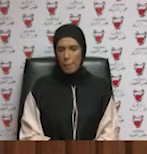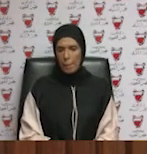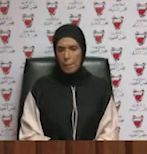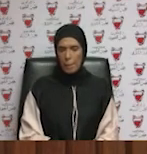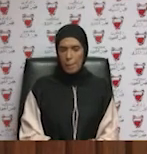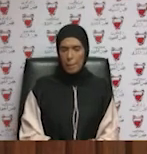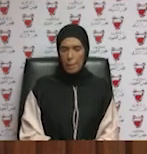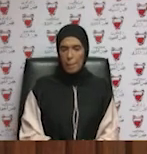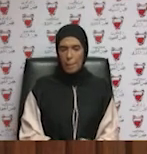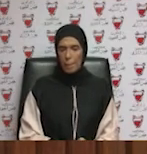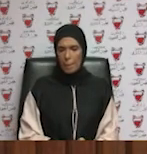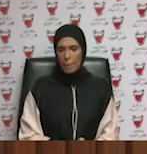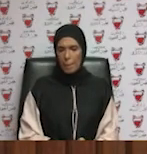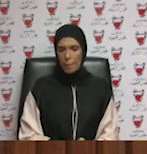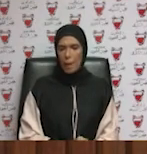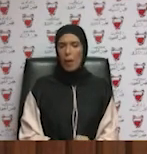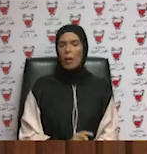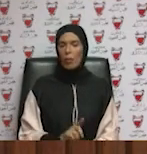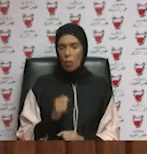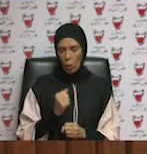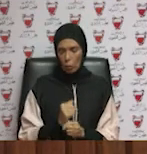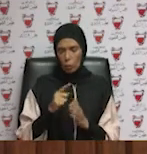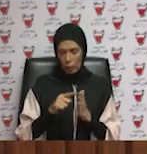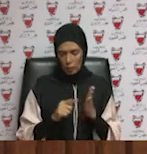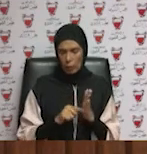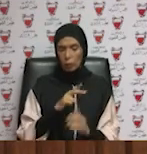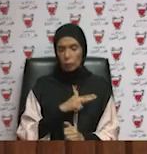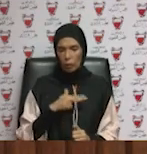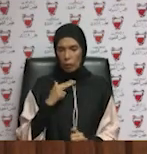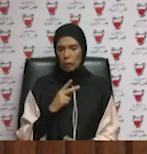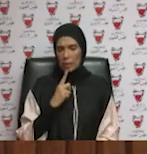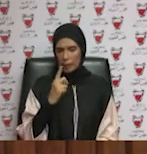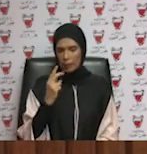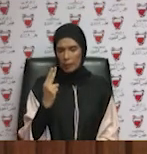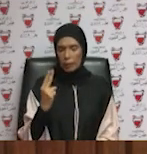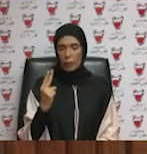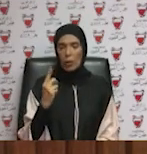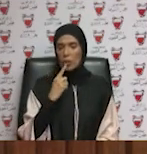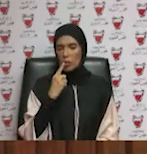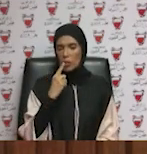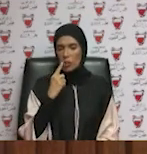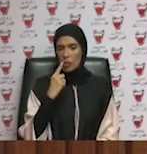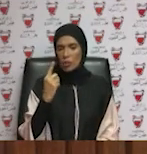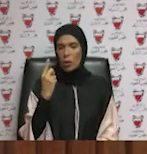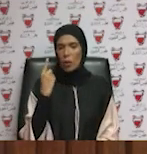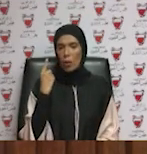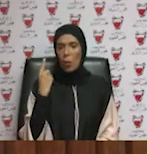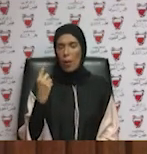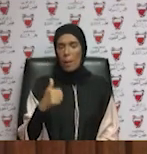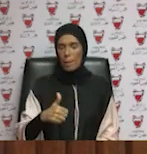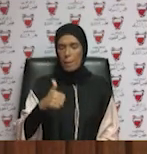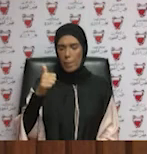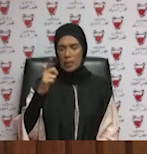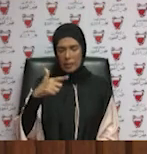النواب وسيبقى القانون ساري كما هو اليوم ولمدة 1 سنة، وأنا أعتقد هذا هو